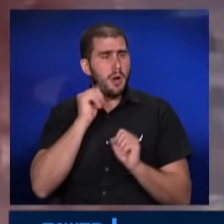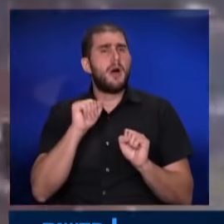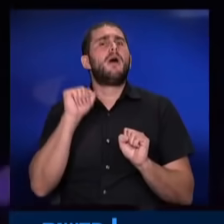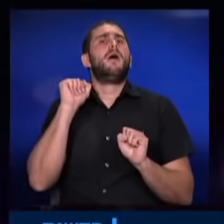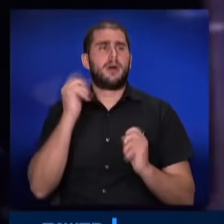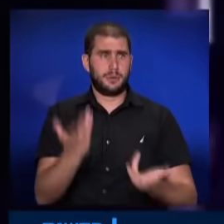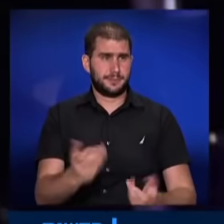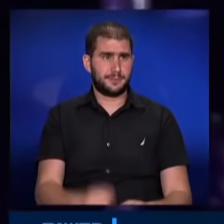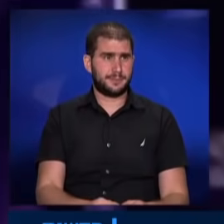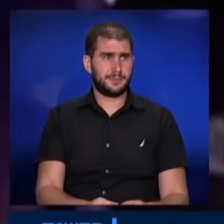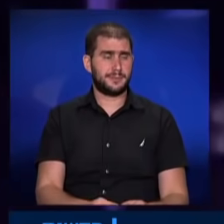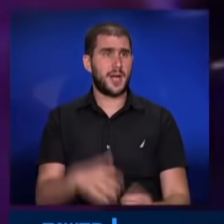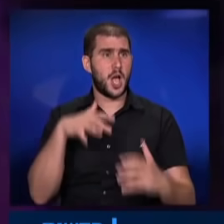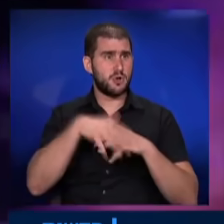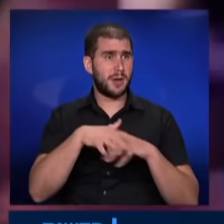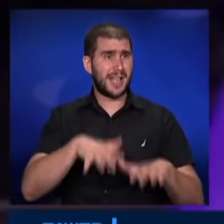המים.